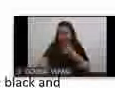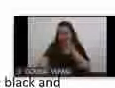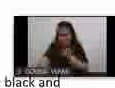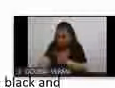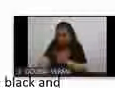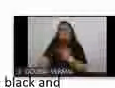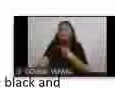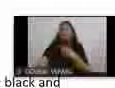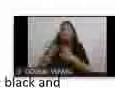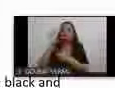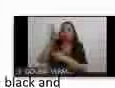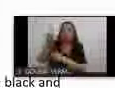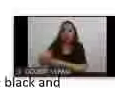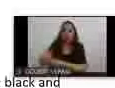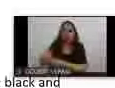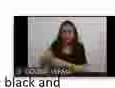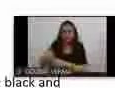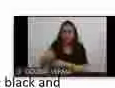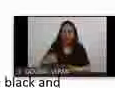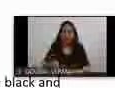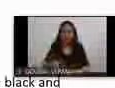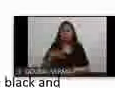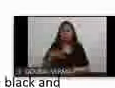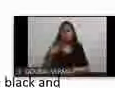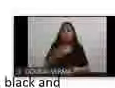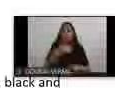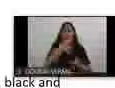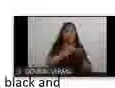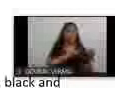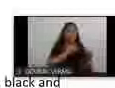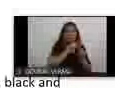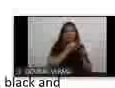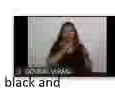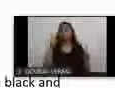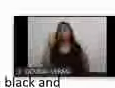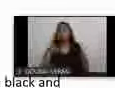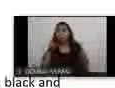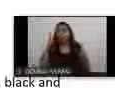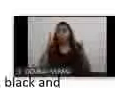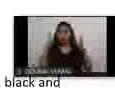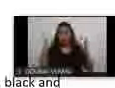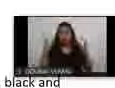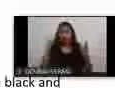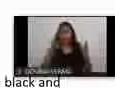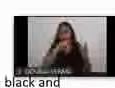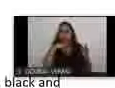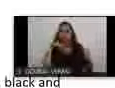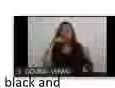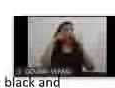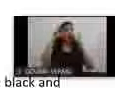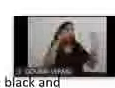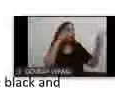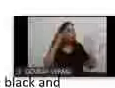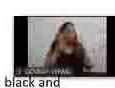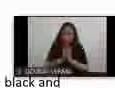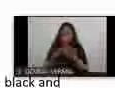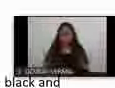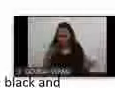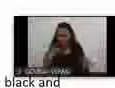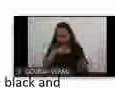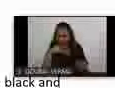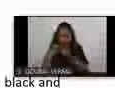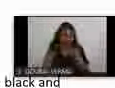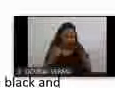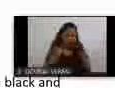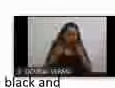1 से 2 ईयर के अंदर दे स्टार्ट लाइकिंग पिक्चर्स, कलरफुल पिक्चर्स, बुक्स, वो साइज, वो सब देखने में इंटरेस्ट